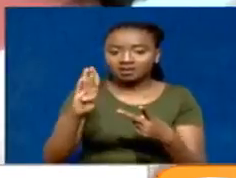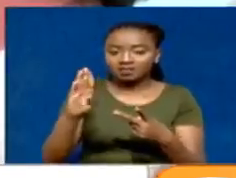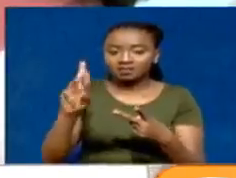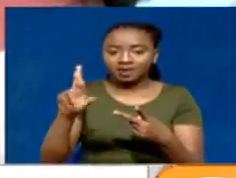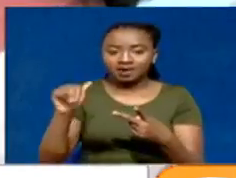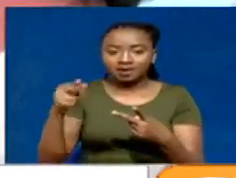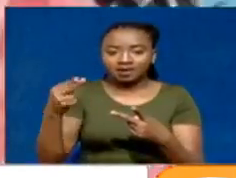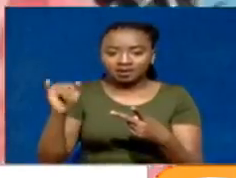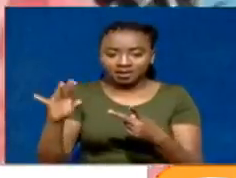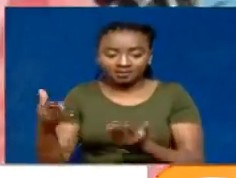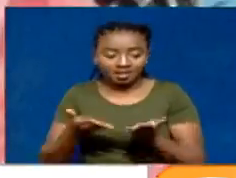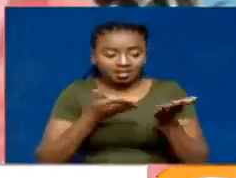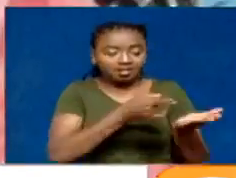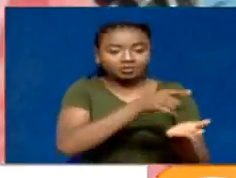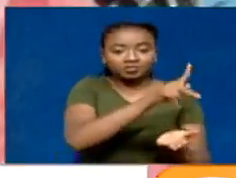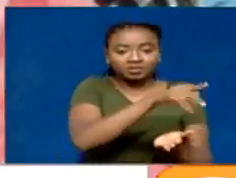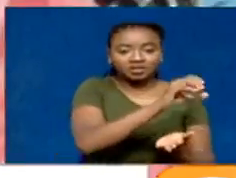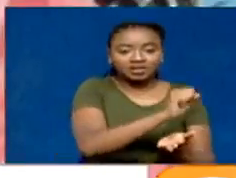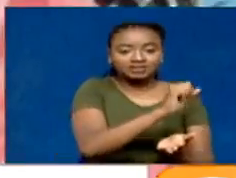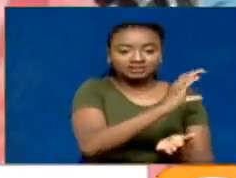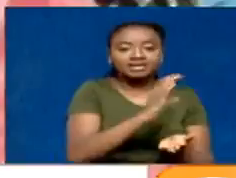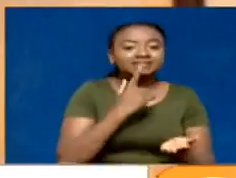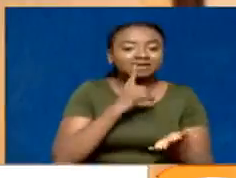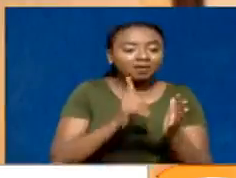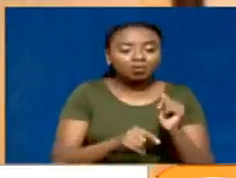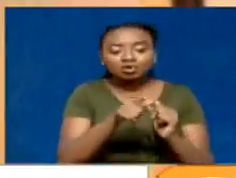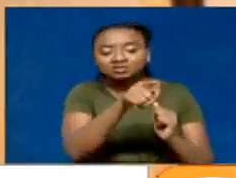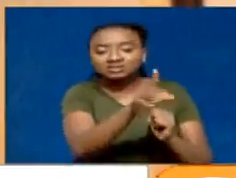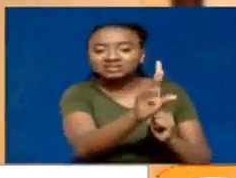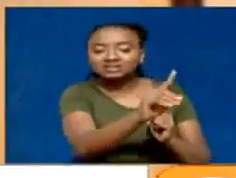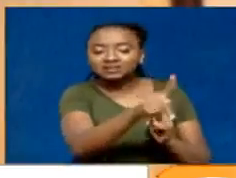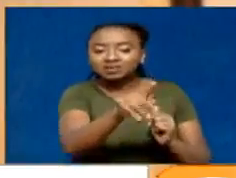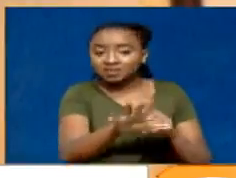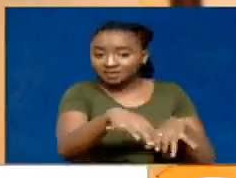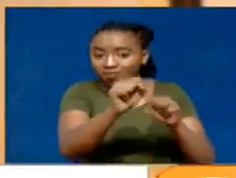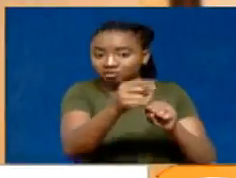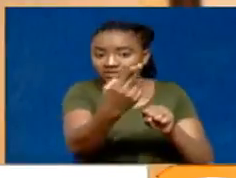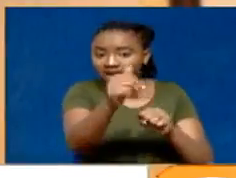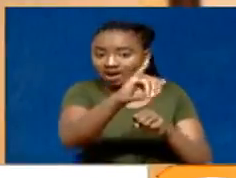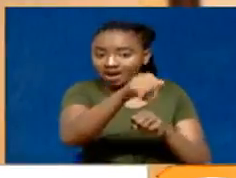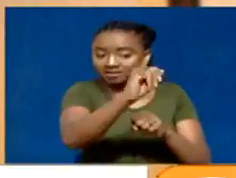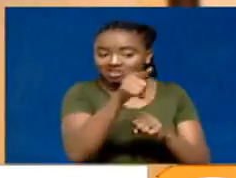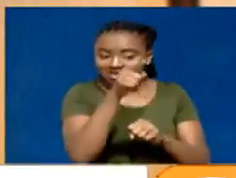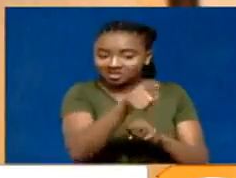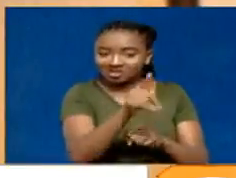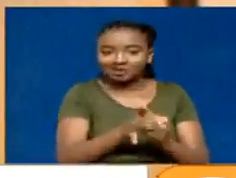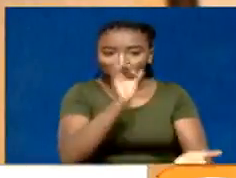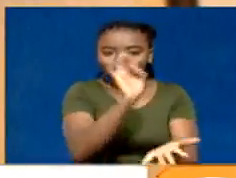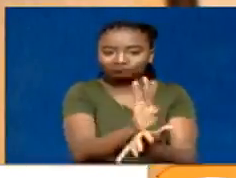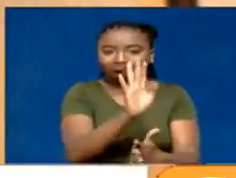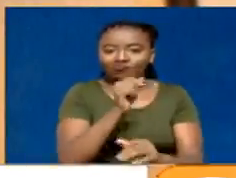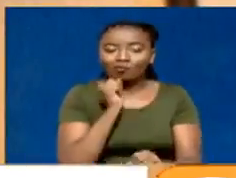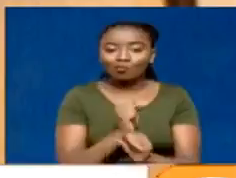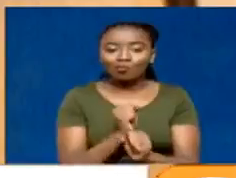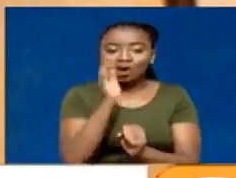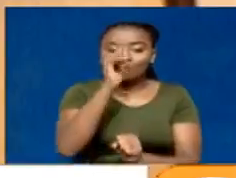ya PSC zinahusu kuondolewa kwa DPP afisini kwa kukosa kumfungulia mashtaka jaji wa mahakama ya rufaa Sankale Ole